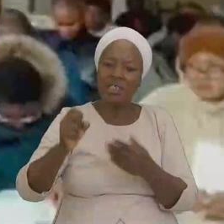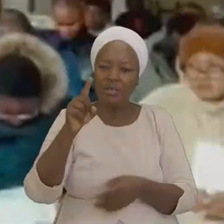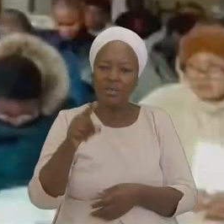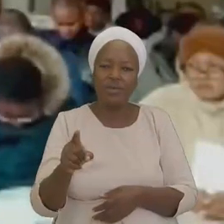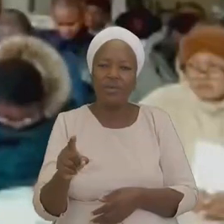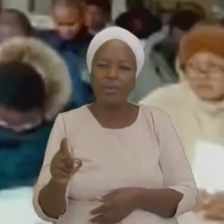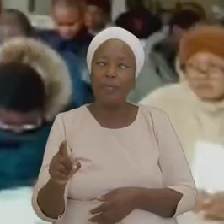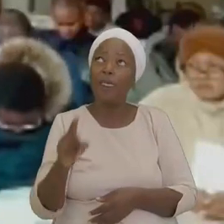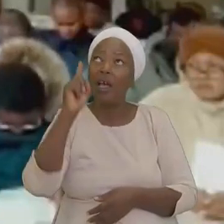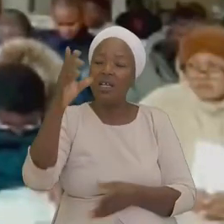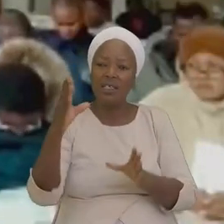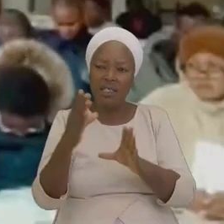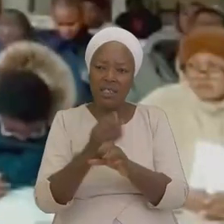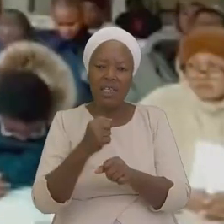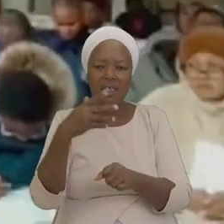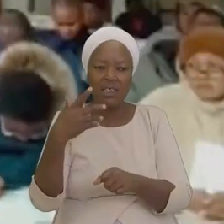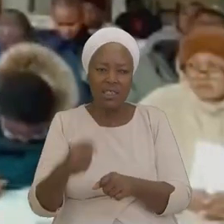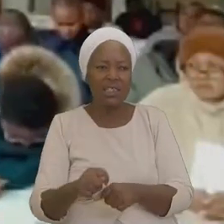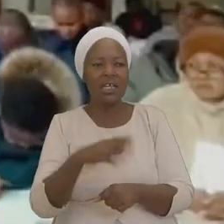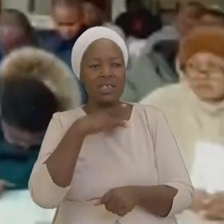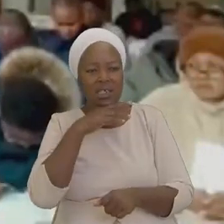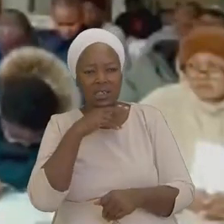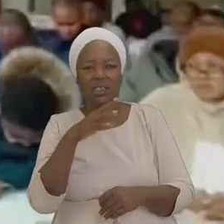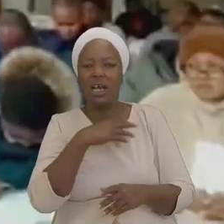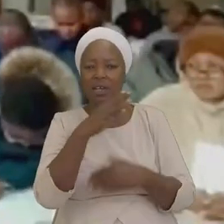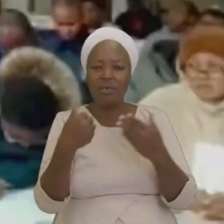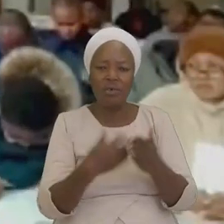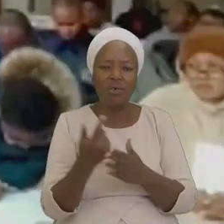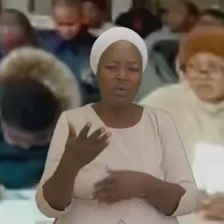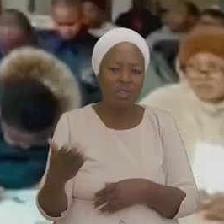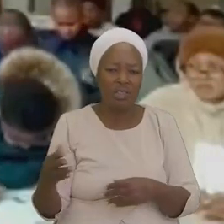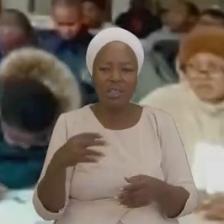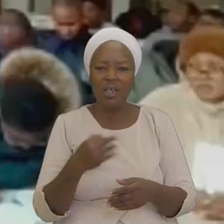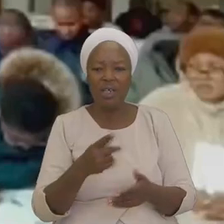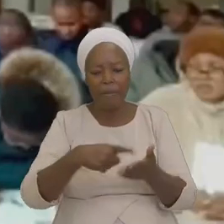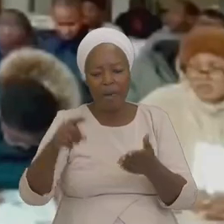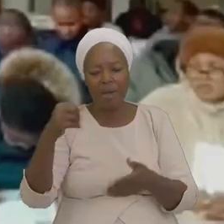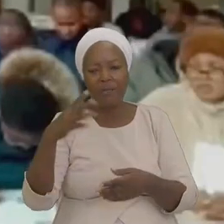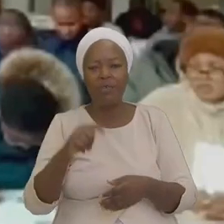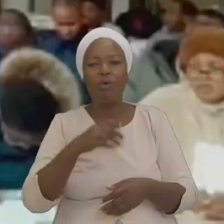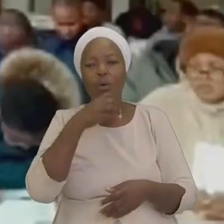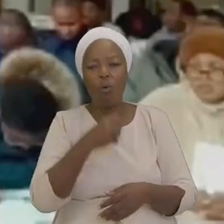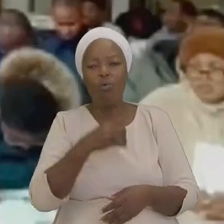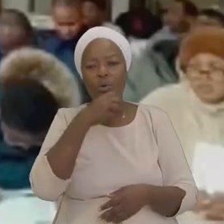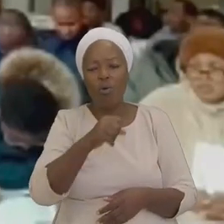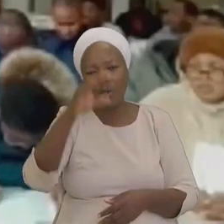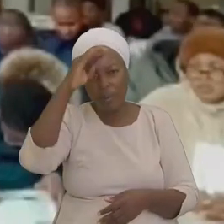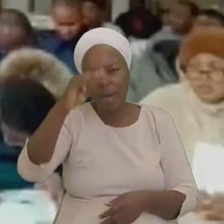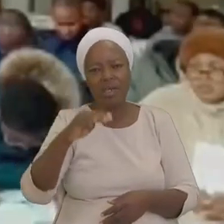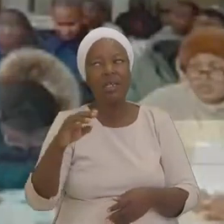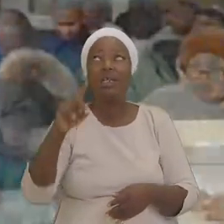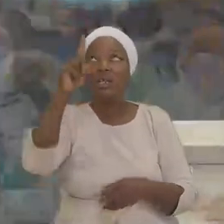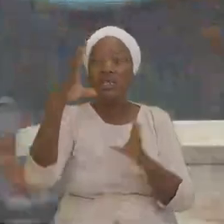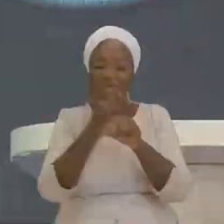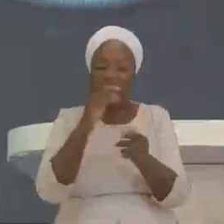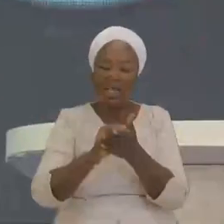sanctifié, il te purifie, et il ôte la dépravation et les signes et les